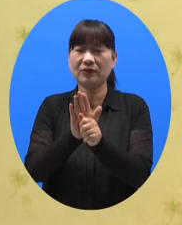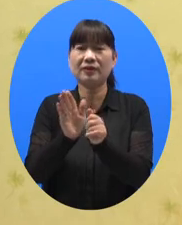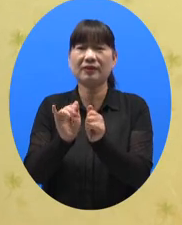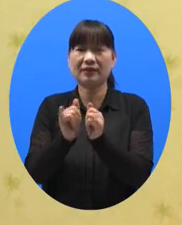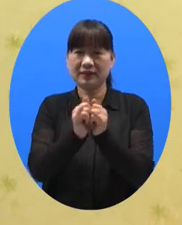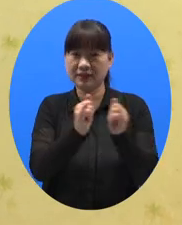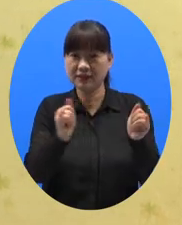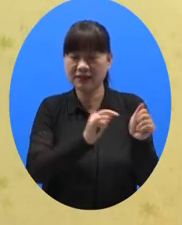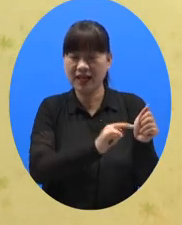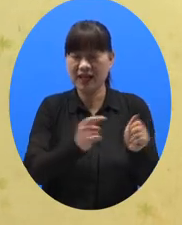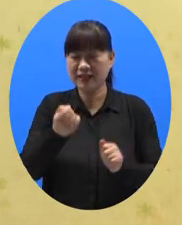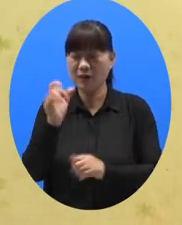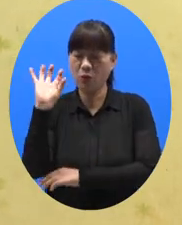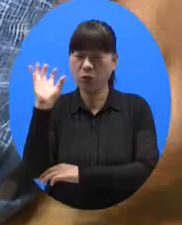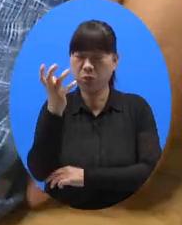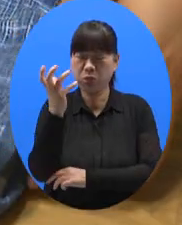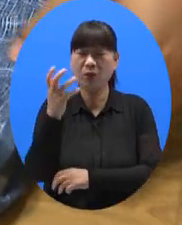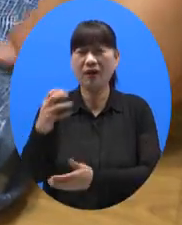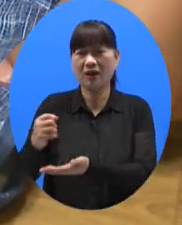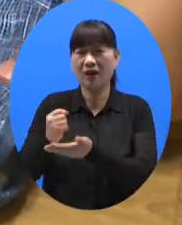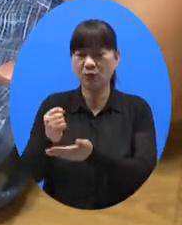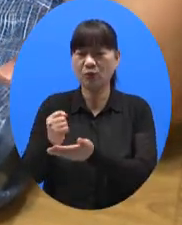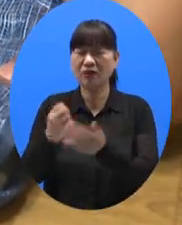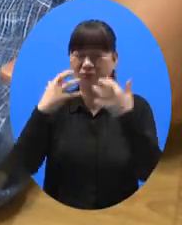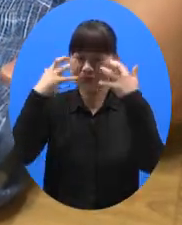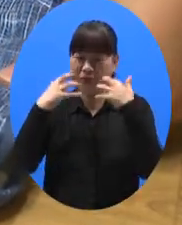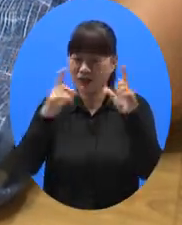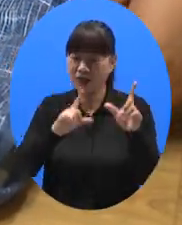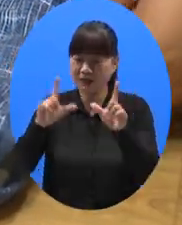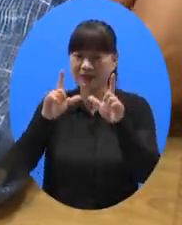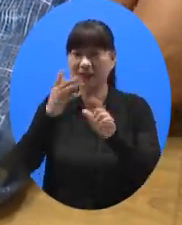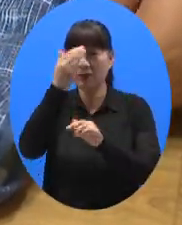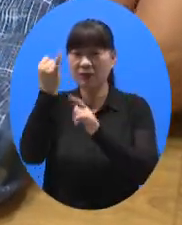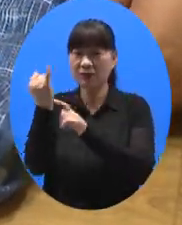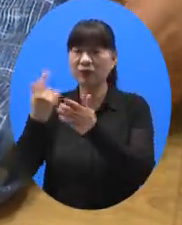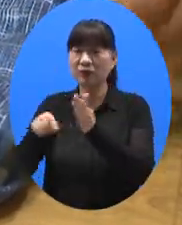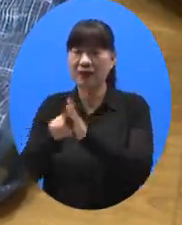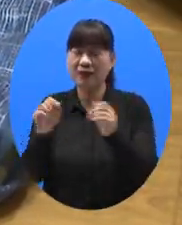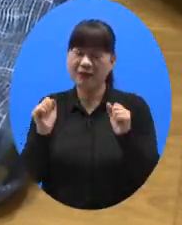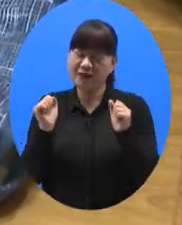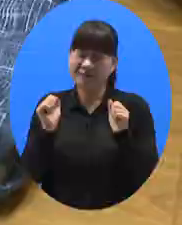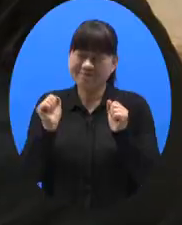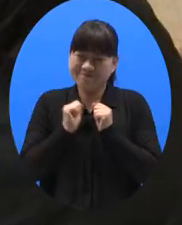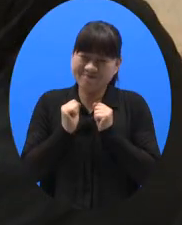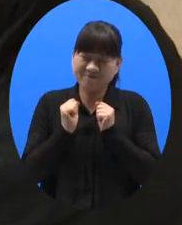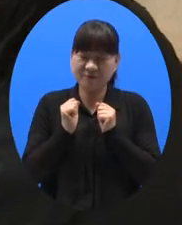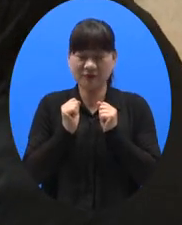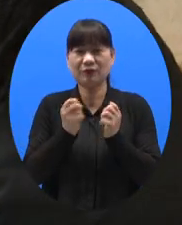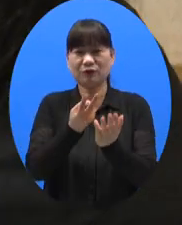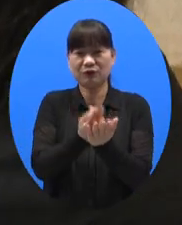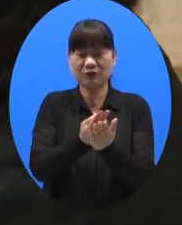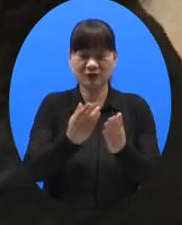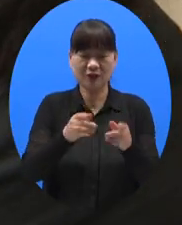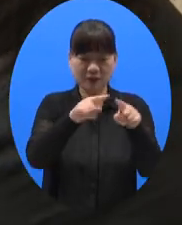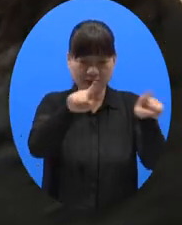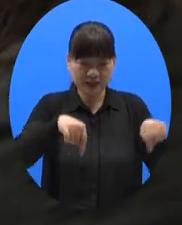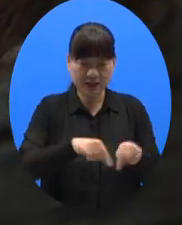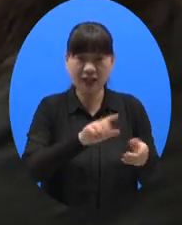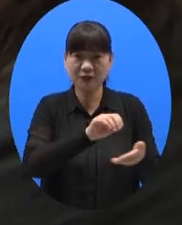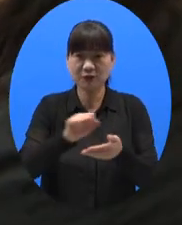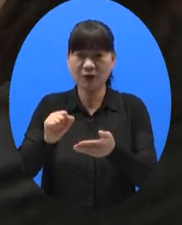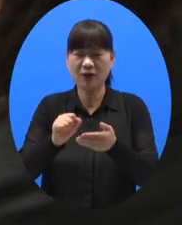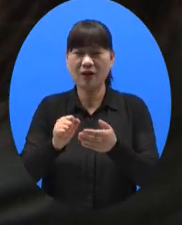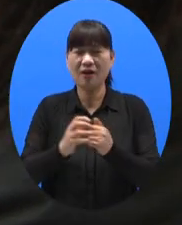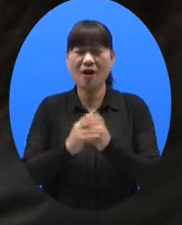선풍기에 의지해 여름나기를 하고 있는 장할머니를 위해 쿨매트를 가져다 주고 폭염 주의사항과 집 근처